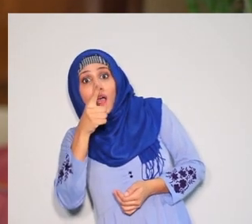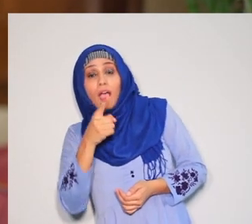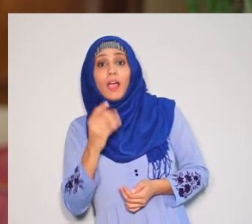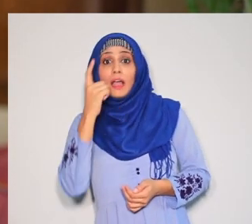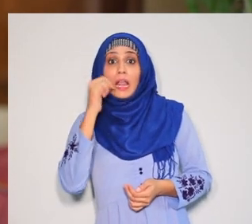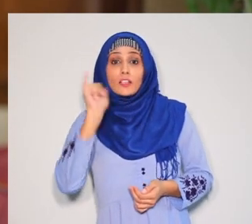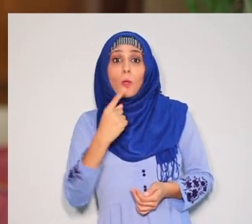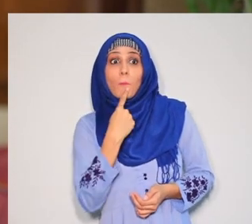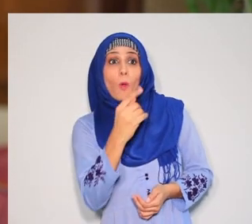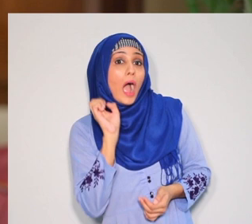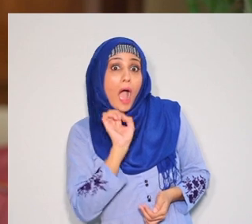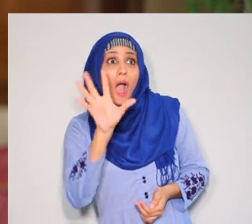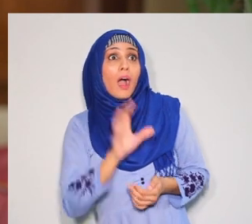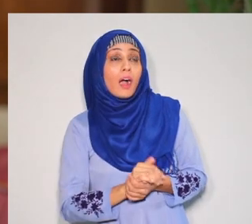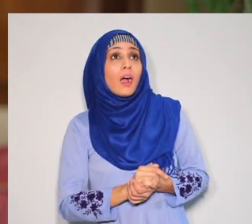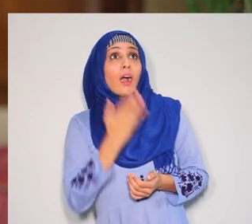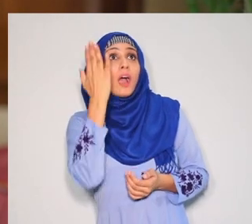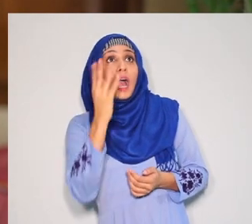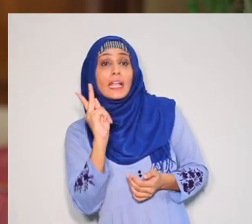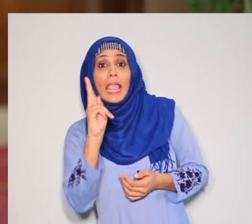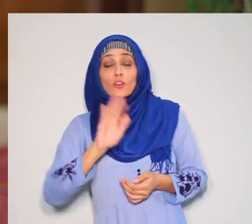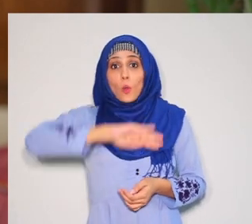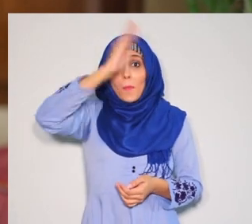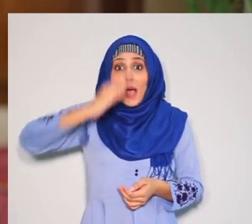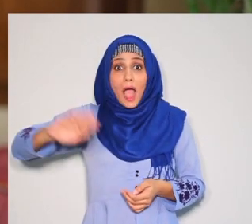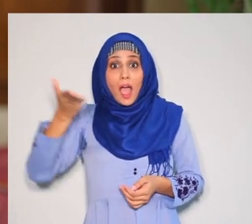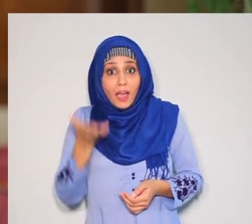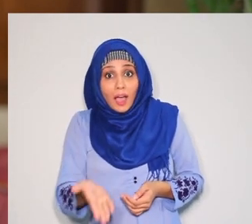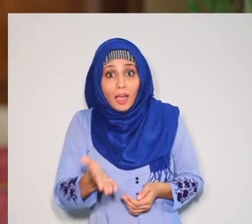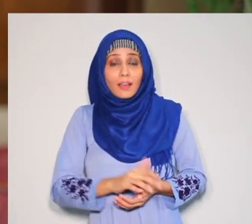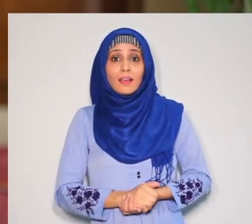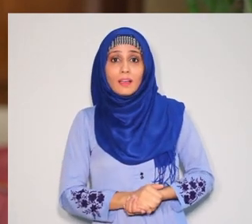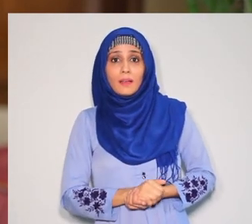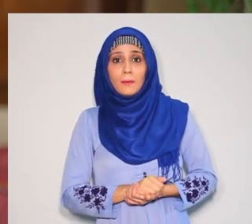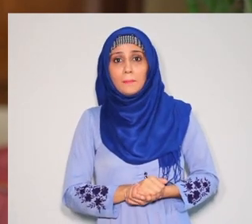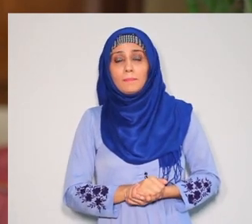ने जोर से कहा, वो रही केटू की चोटी।